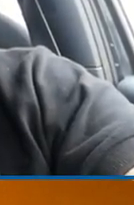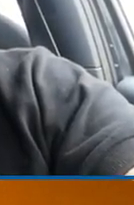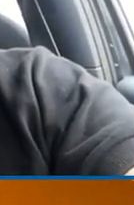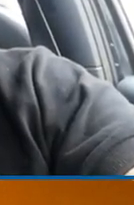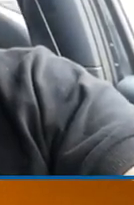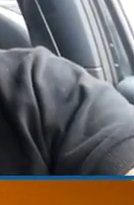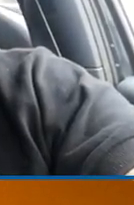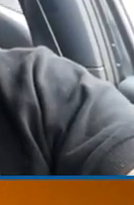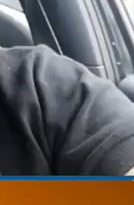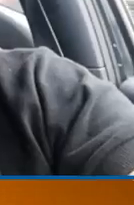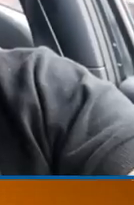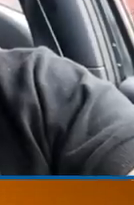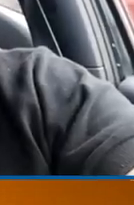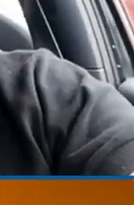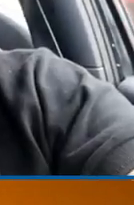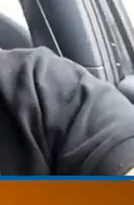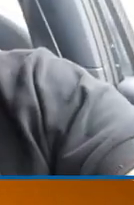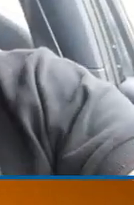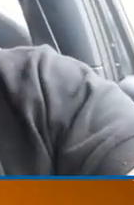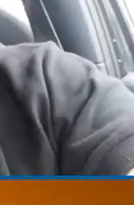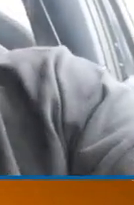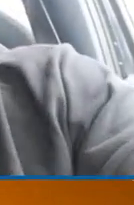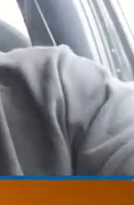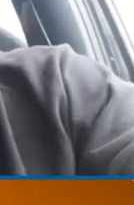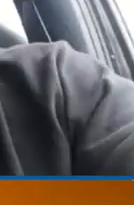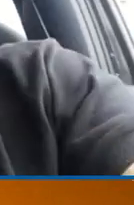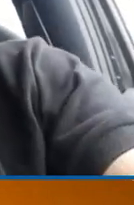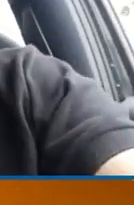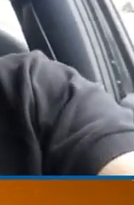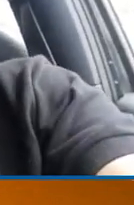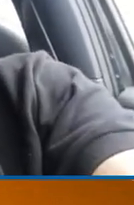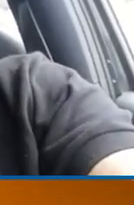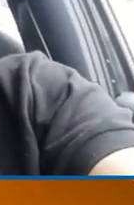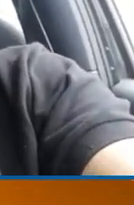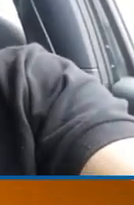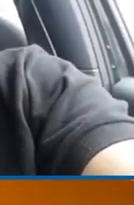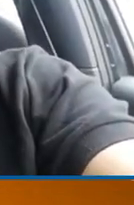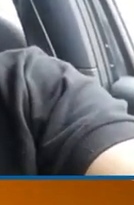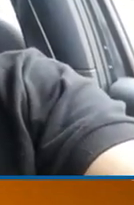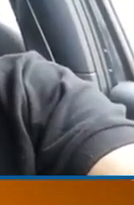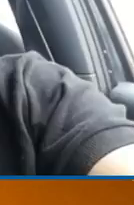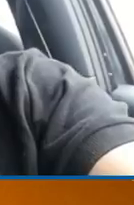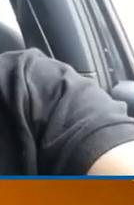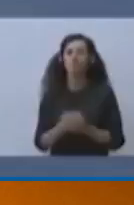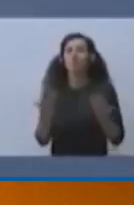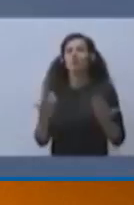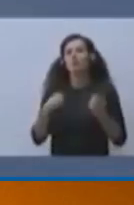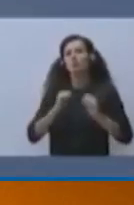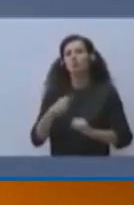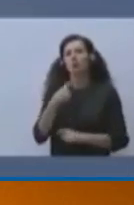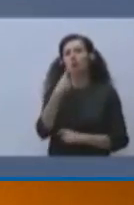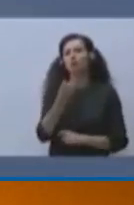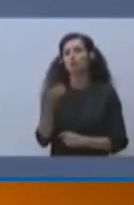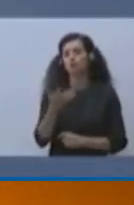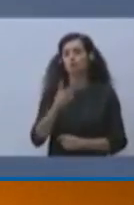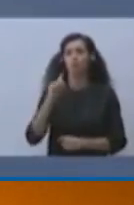cui è anche pericoloso, in cui è pericoloso addentrarsi, perché si rischia davvero il putiferio. Beh,